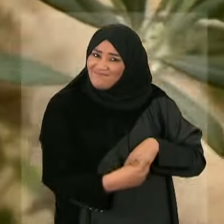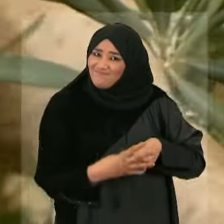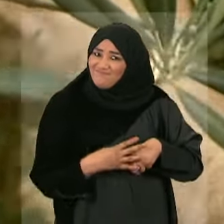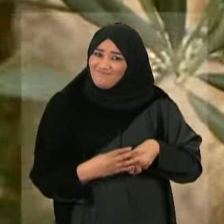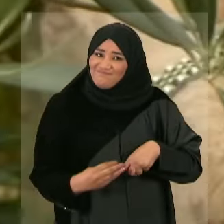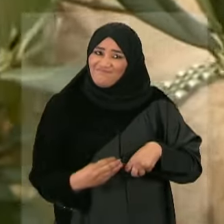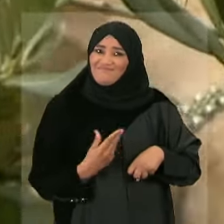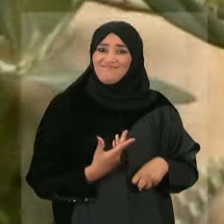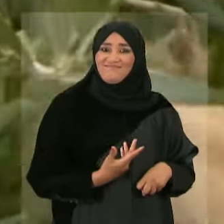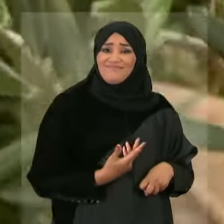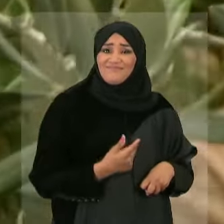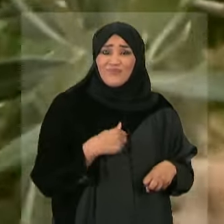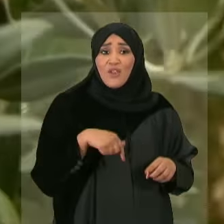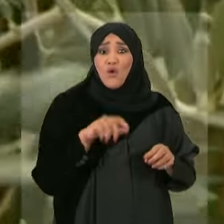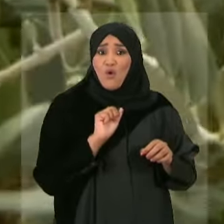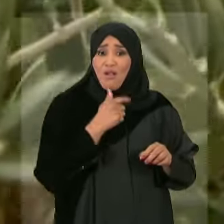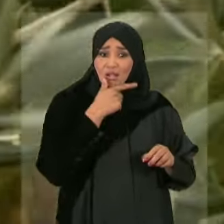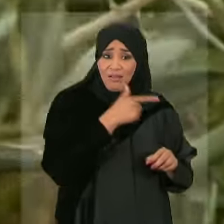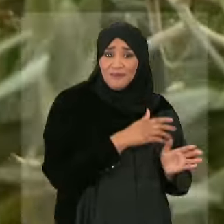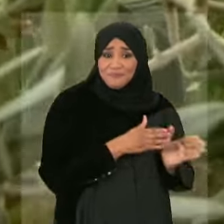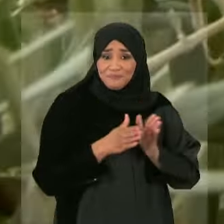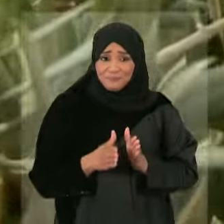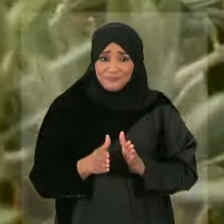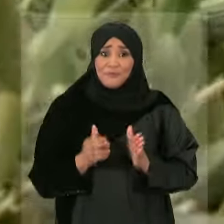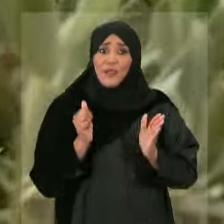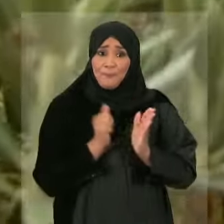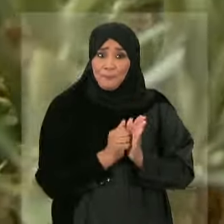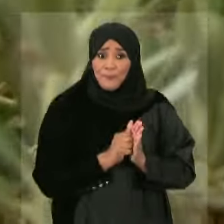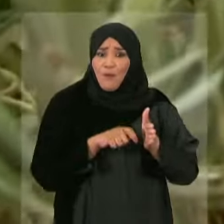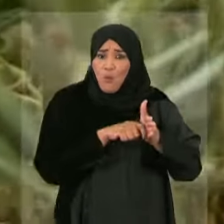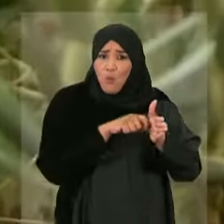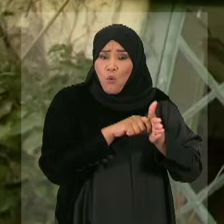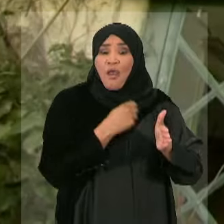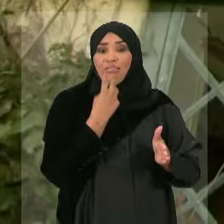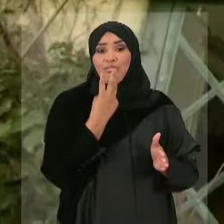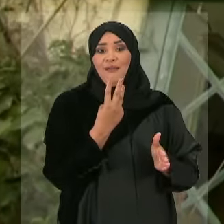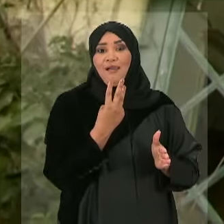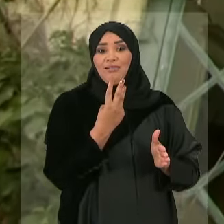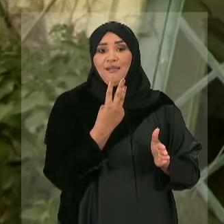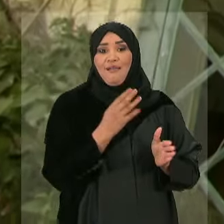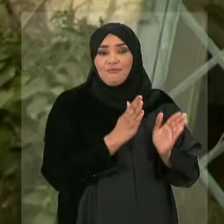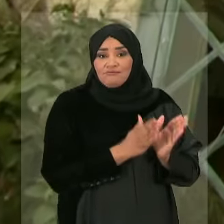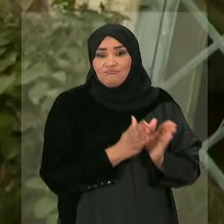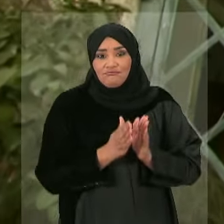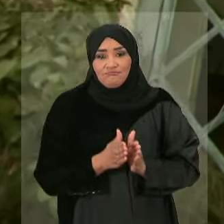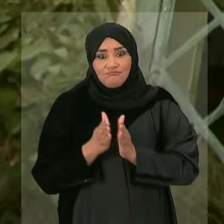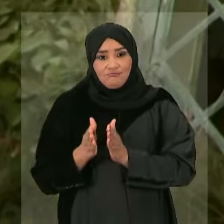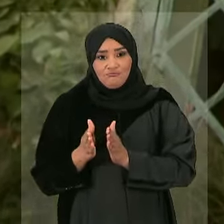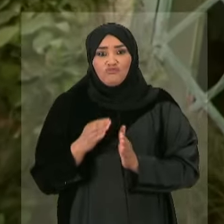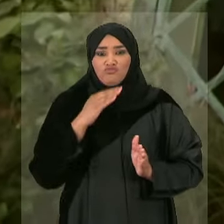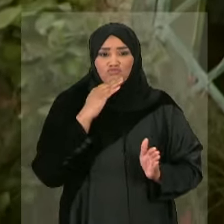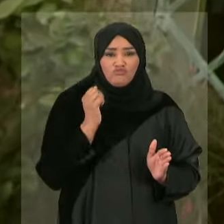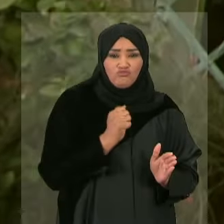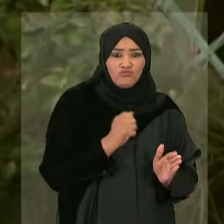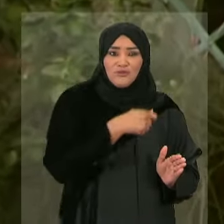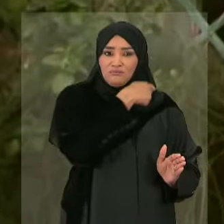الدار تبعتنا انبنت على 3 مراحل. المرحلة الأولى هي عقود الدار المزات اللي اشتراها حياة جدي من